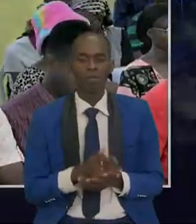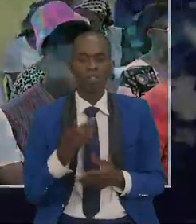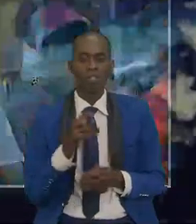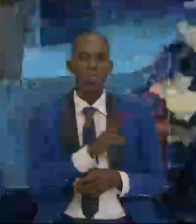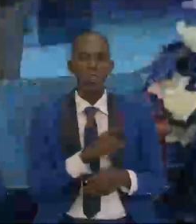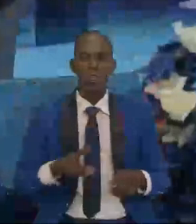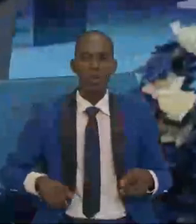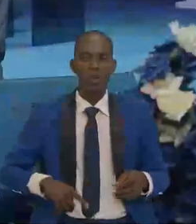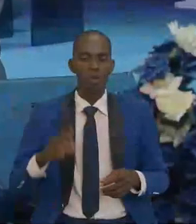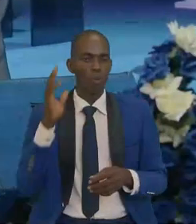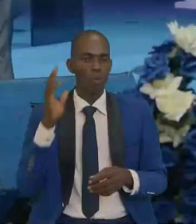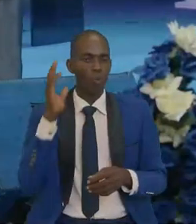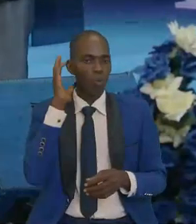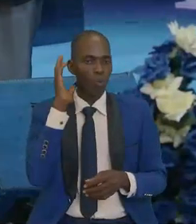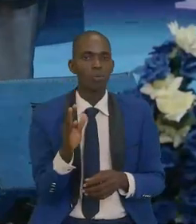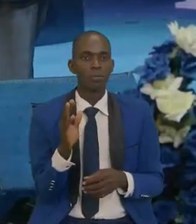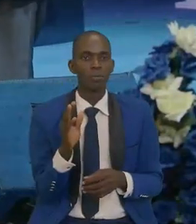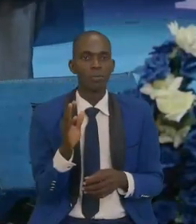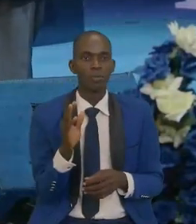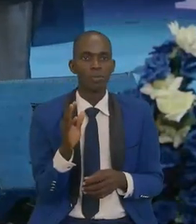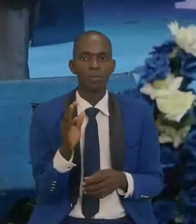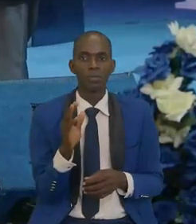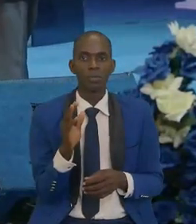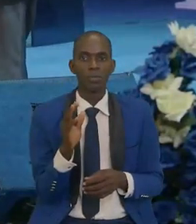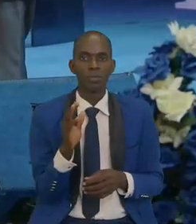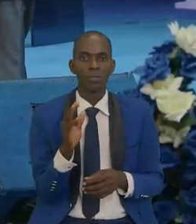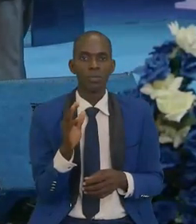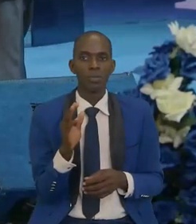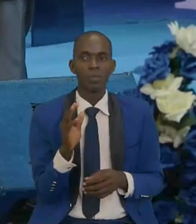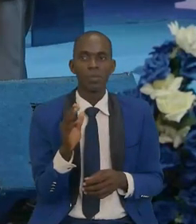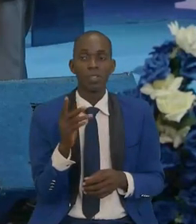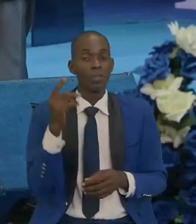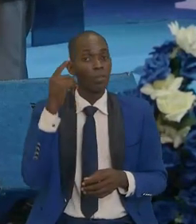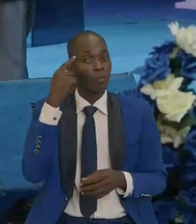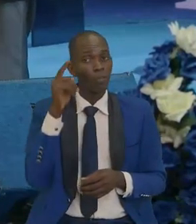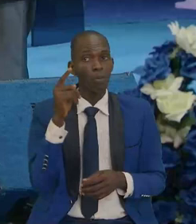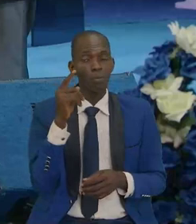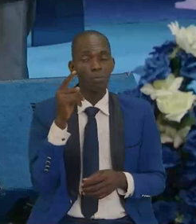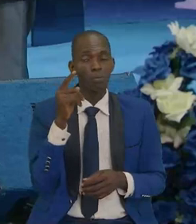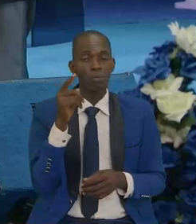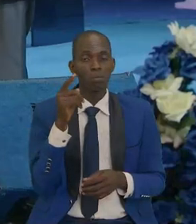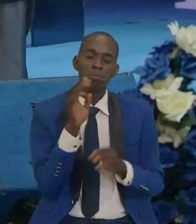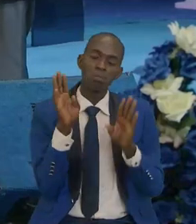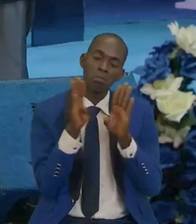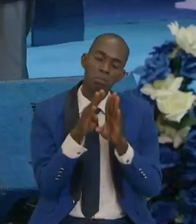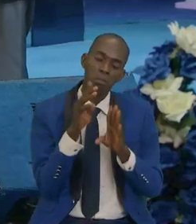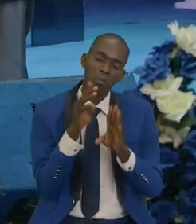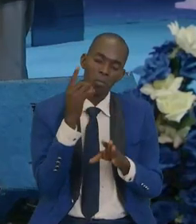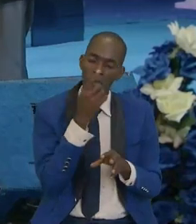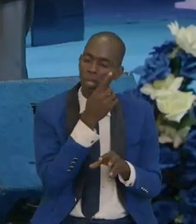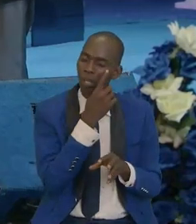du Seigneur, la délivrance du Seigneur. Le Seigneur pourrait aussi, ou bien les aurait